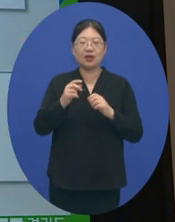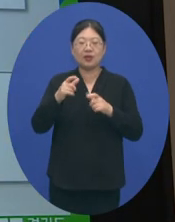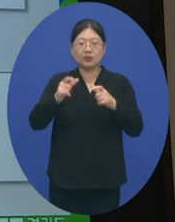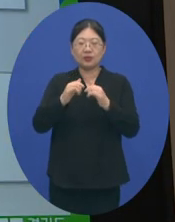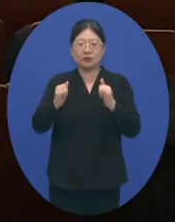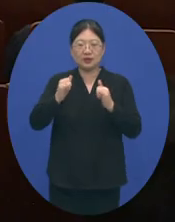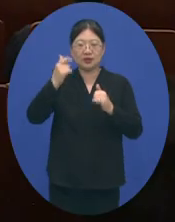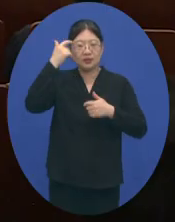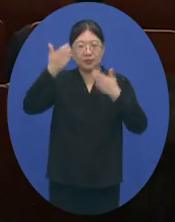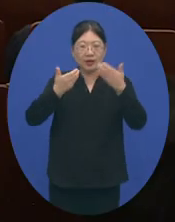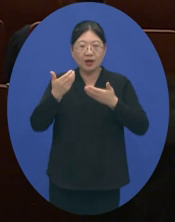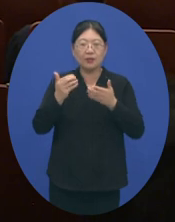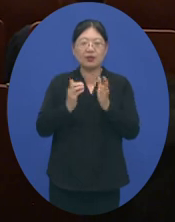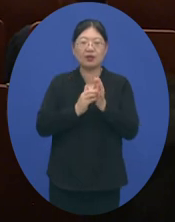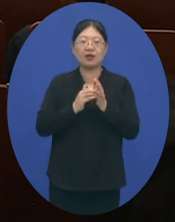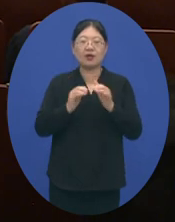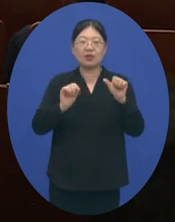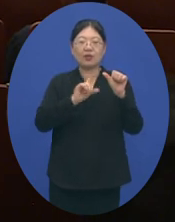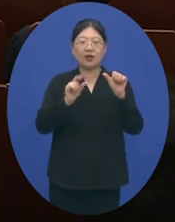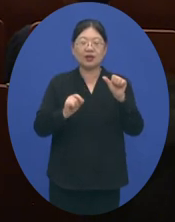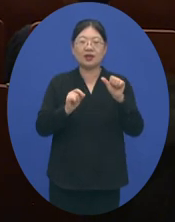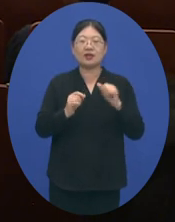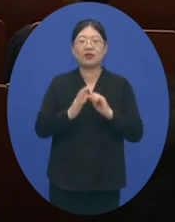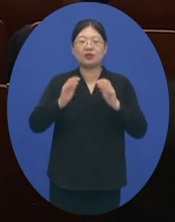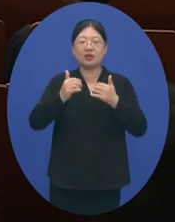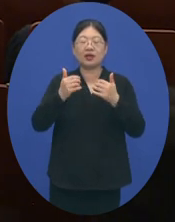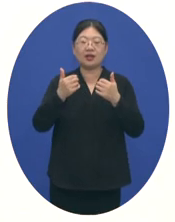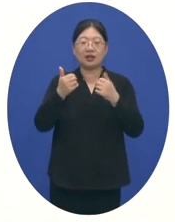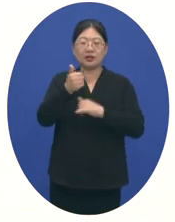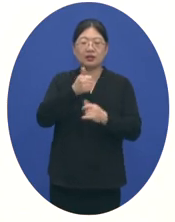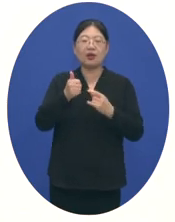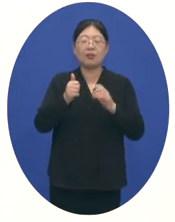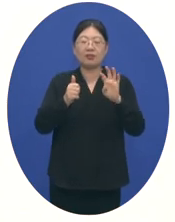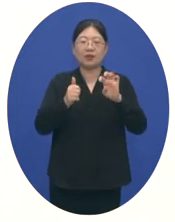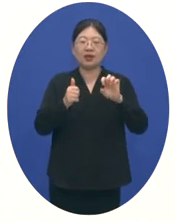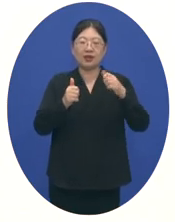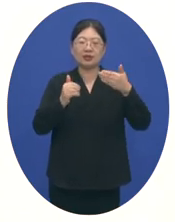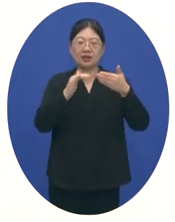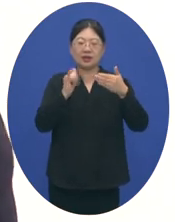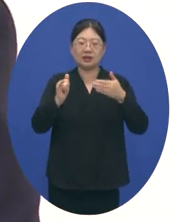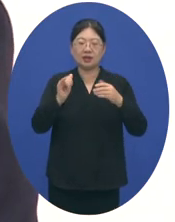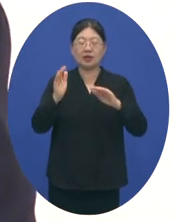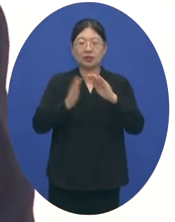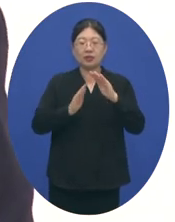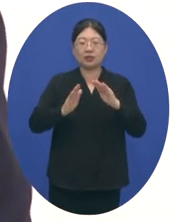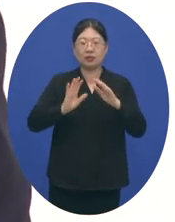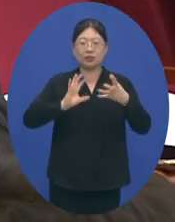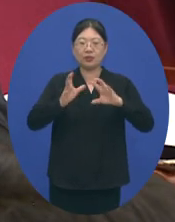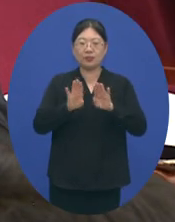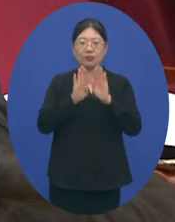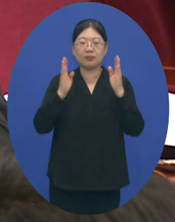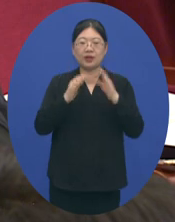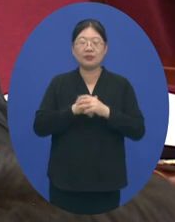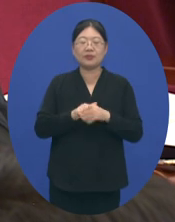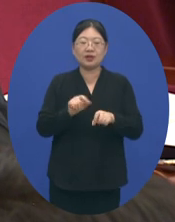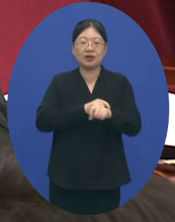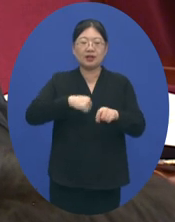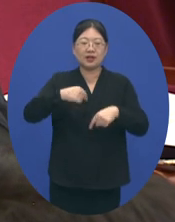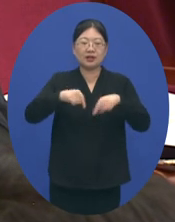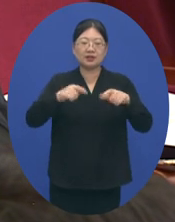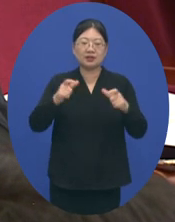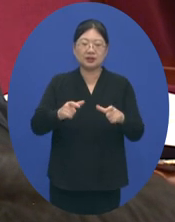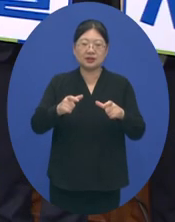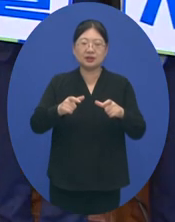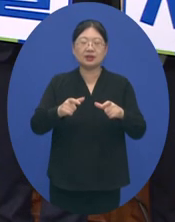나섰습니다. 5월엔 경기지역 국회의원 49명과 공동으로 국회에서 토론을 열었습니다. 특자도 설치 지원 법안